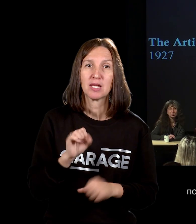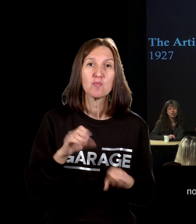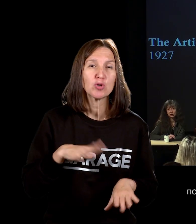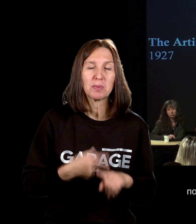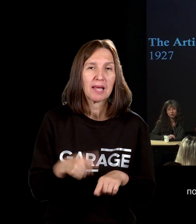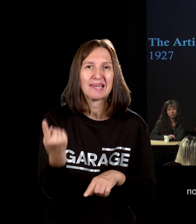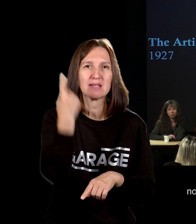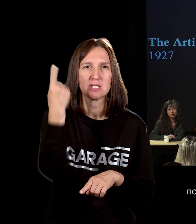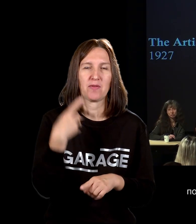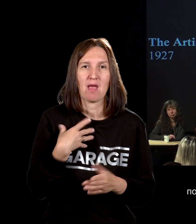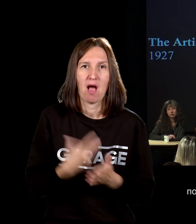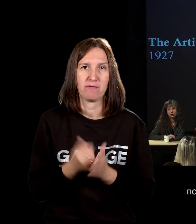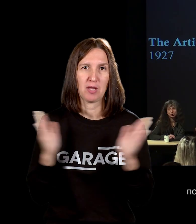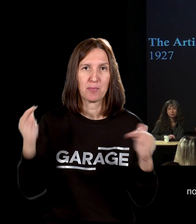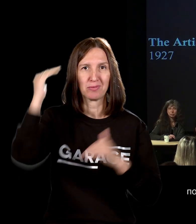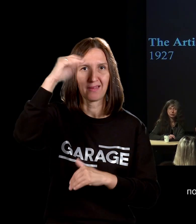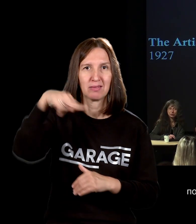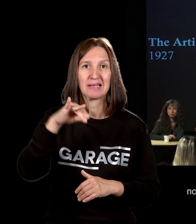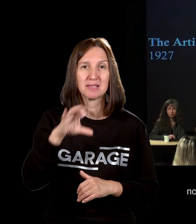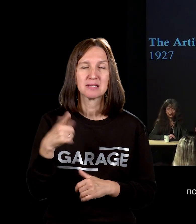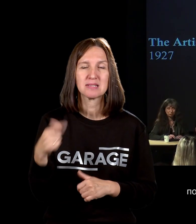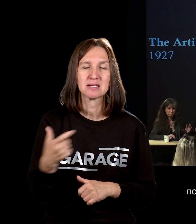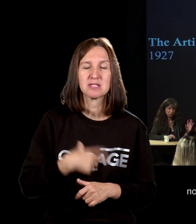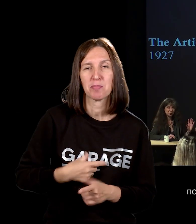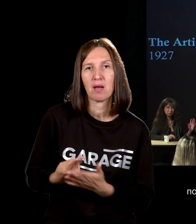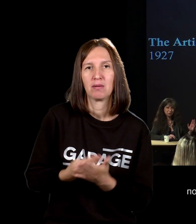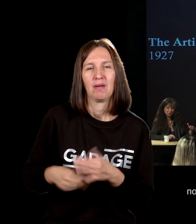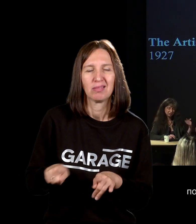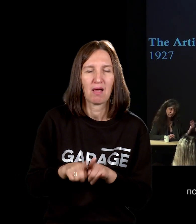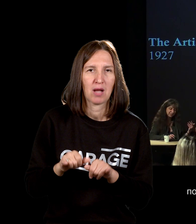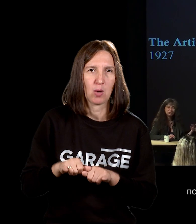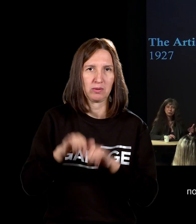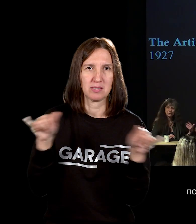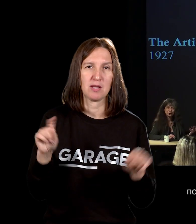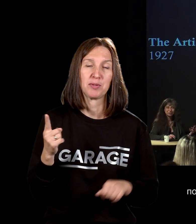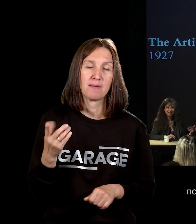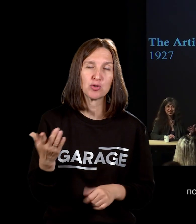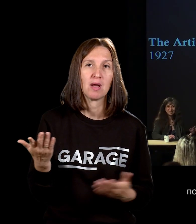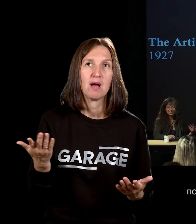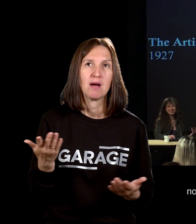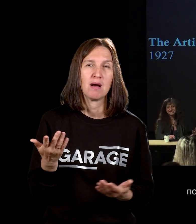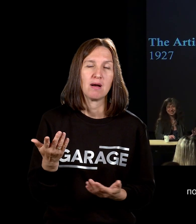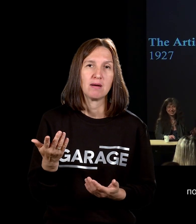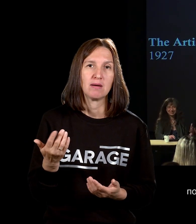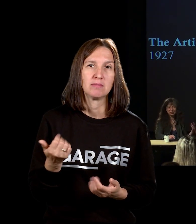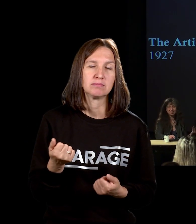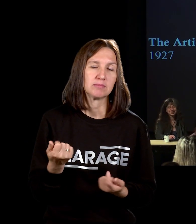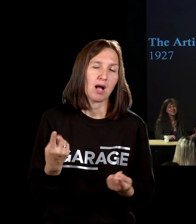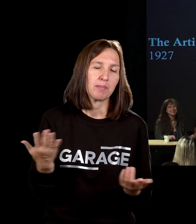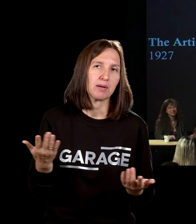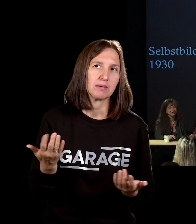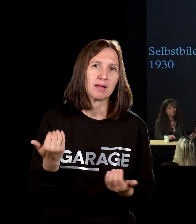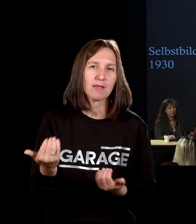были лестными его портреты, его автопортреты, в общем, он себя над собой он особенно никогда не издевался. Это